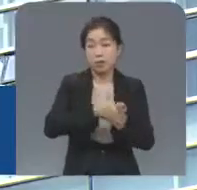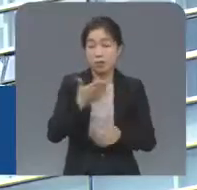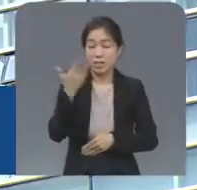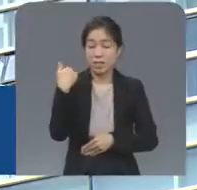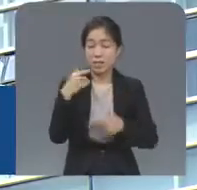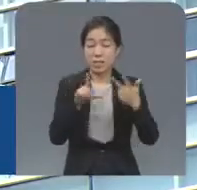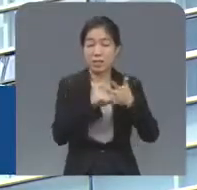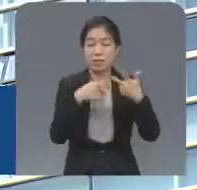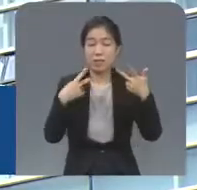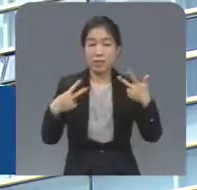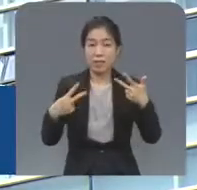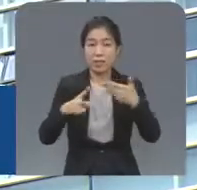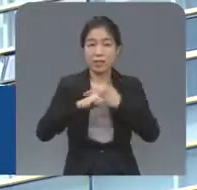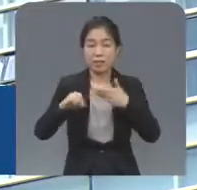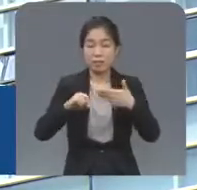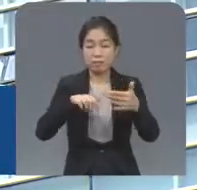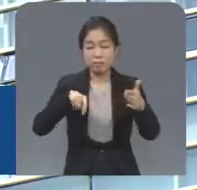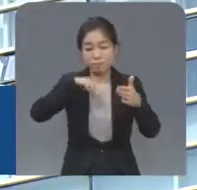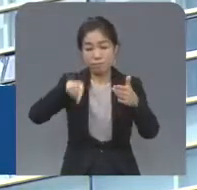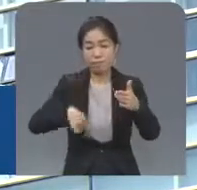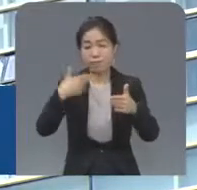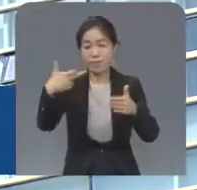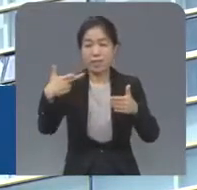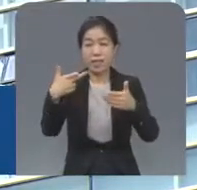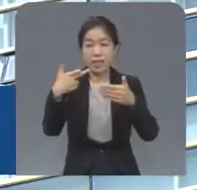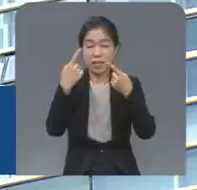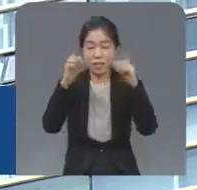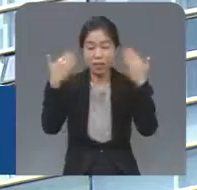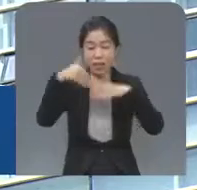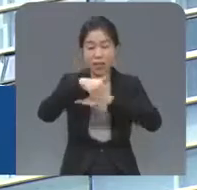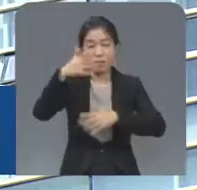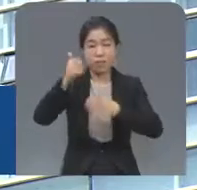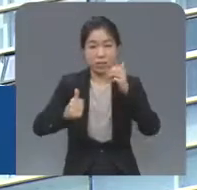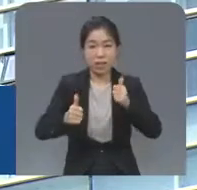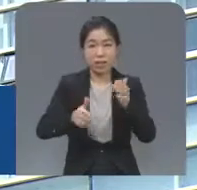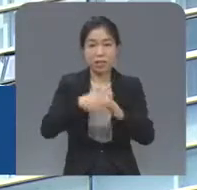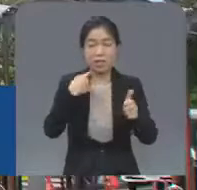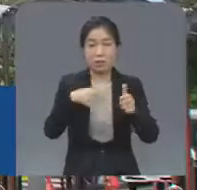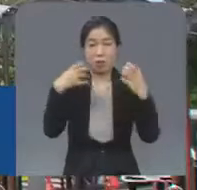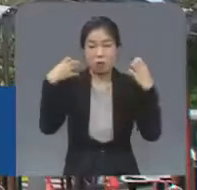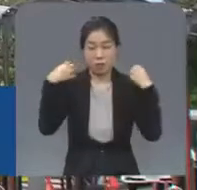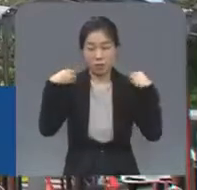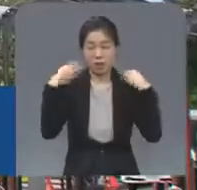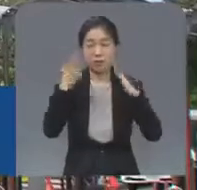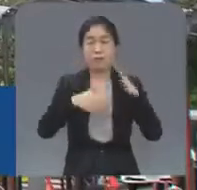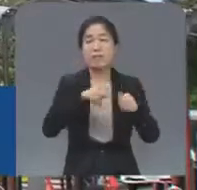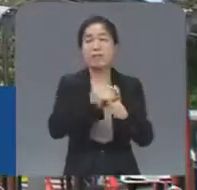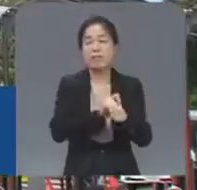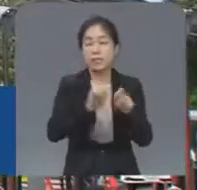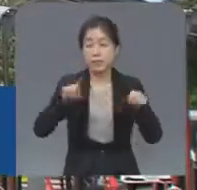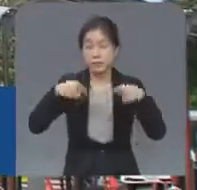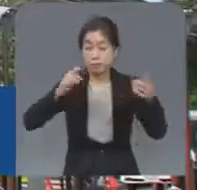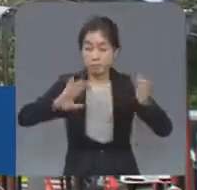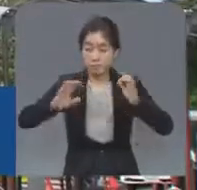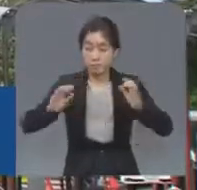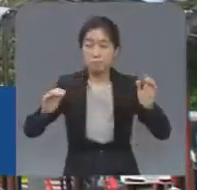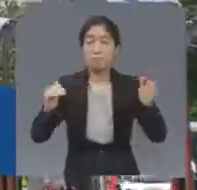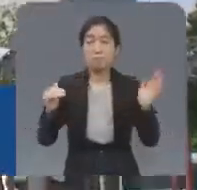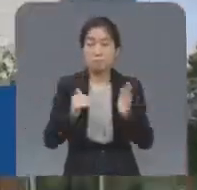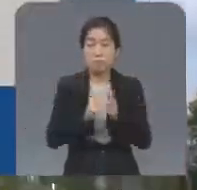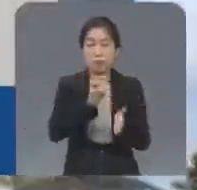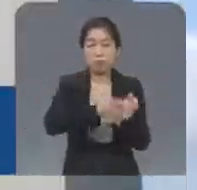지난 2일 지역 17개 대학 기획처장과 시교육청 장학관 등이 참석한 가운데 회의를 열어